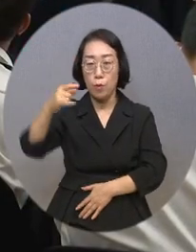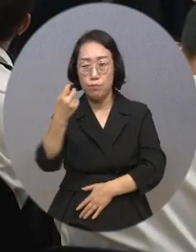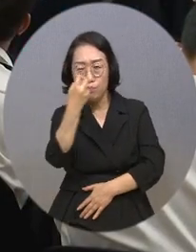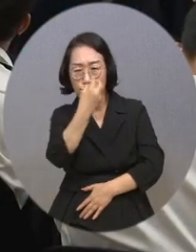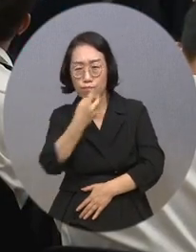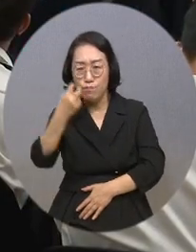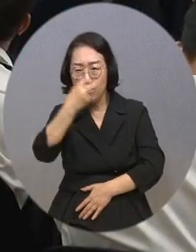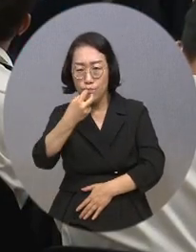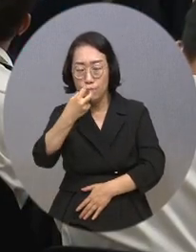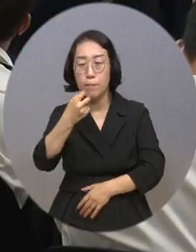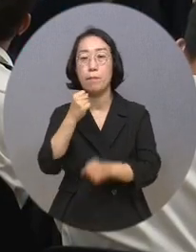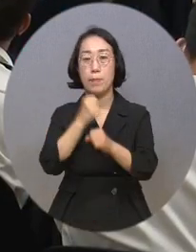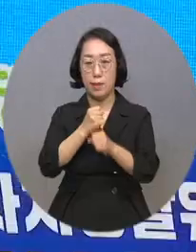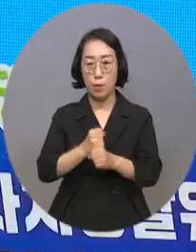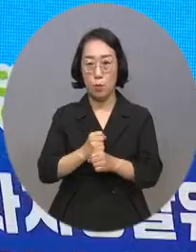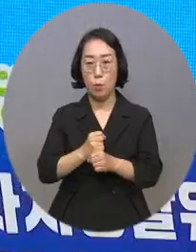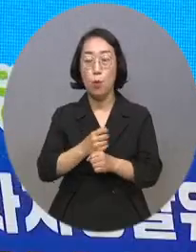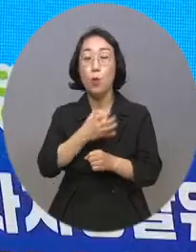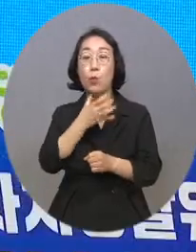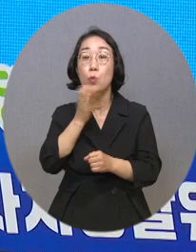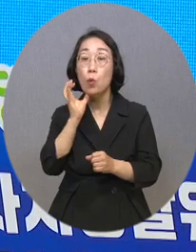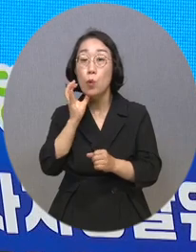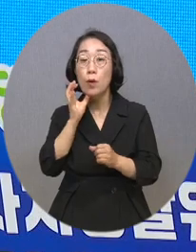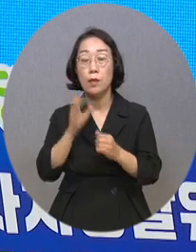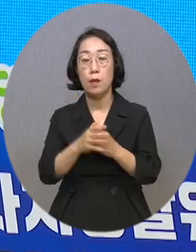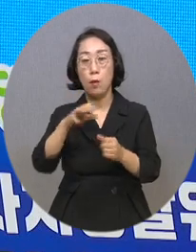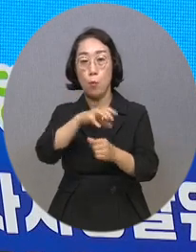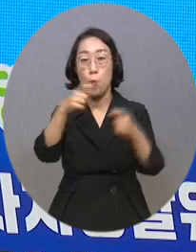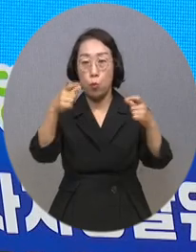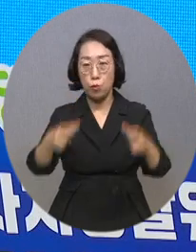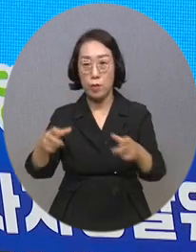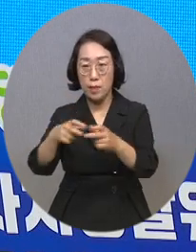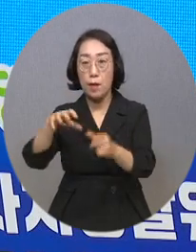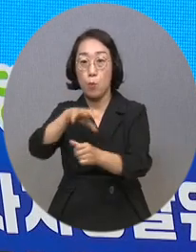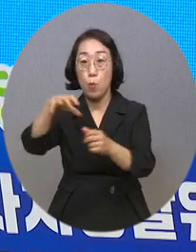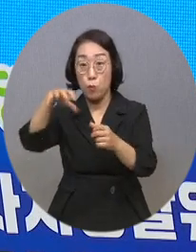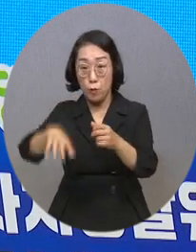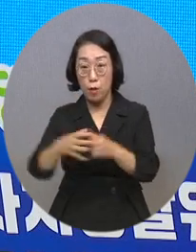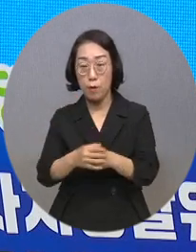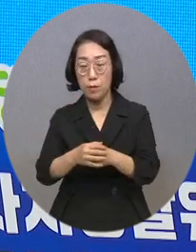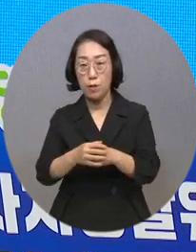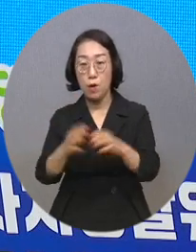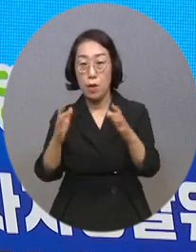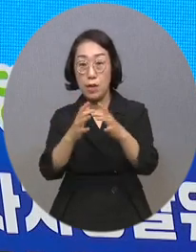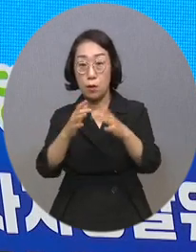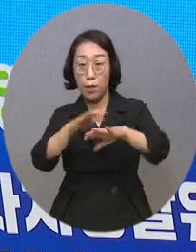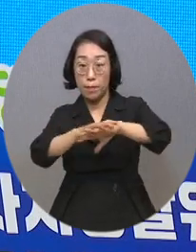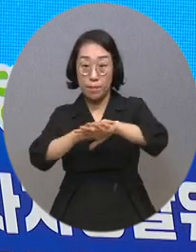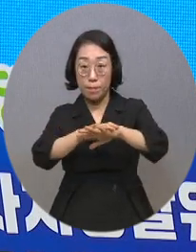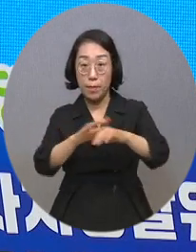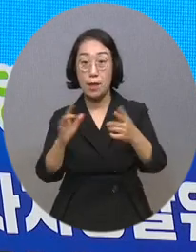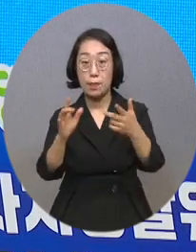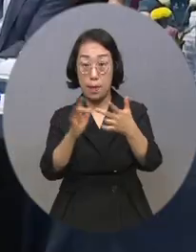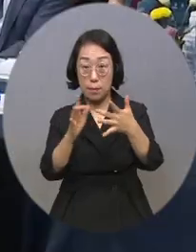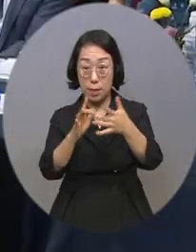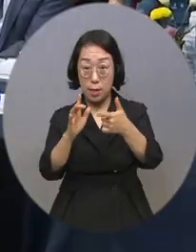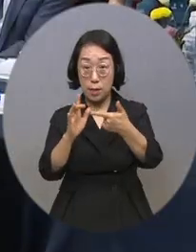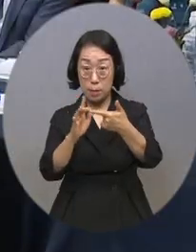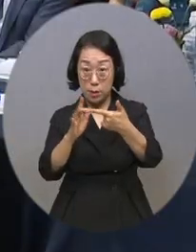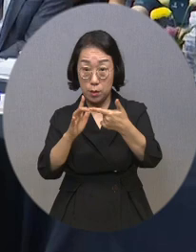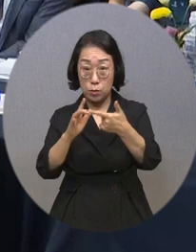개발하고 노인 보호구역과 장애인 보호구역 등을 내비게이션을 통해 음성으로 안내하는 사업도 진행하고 있습니다.